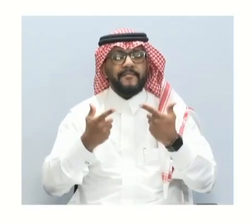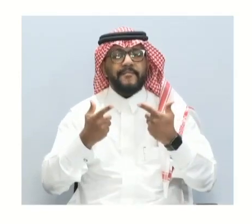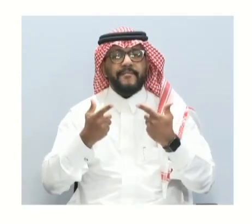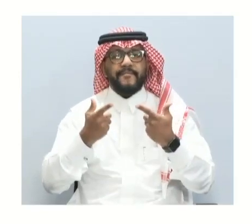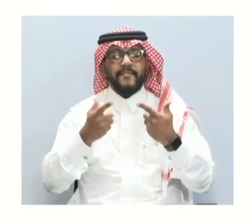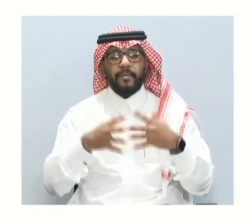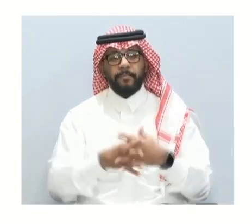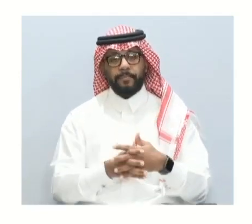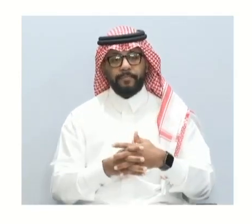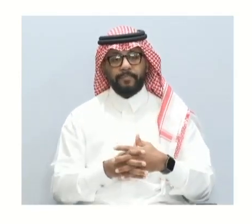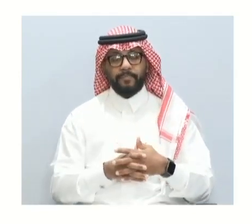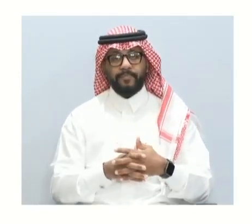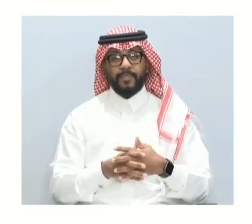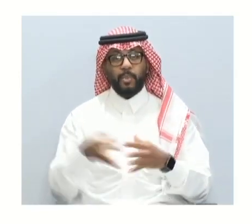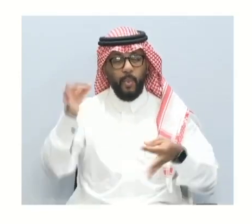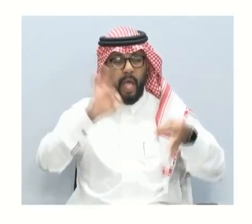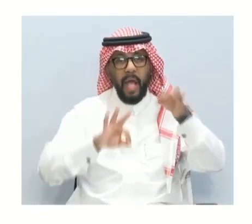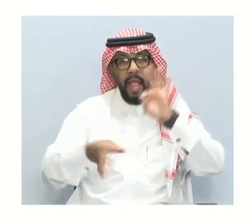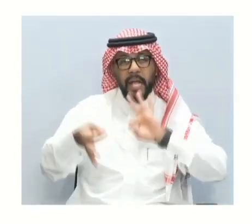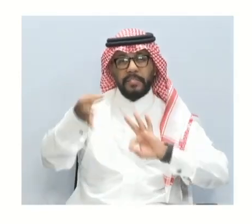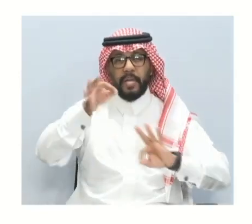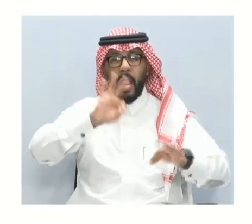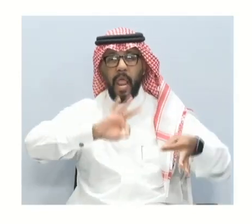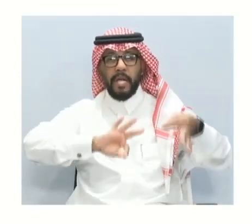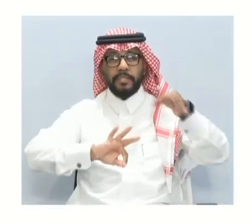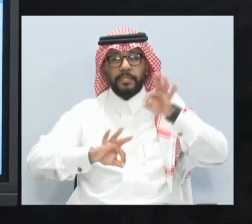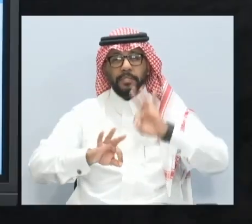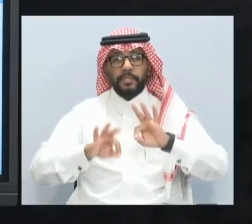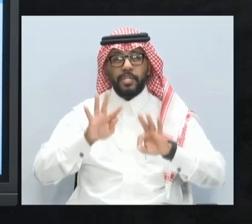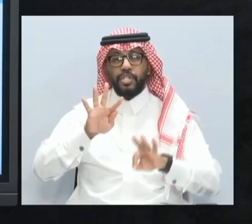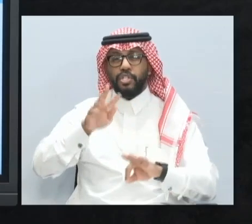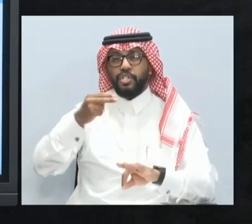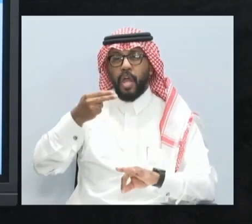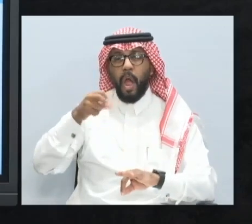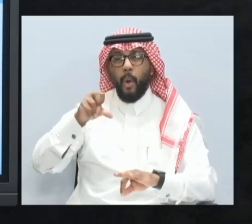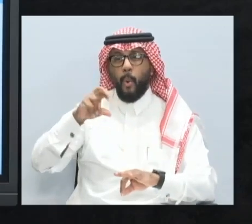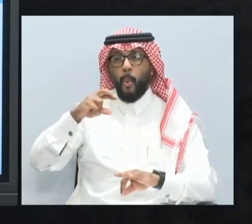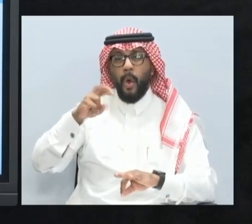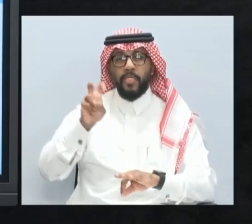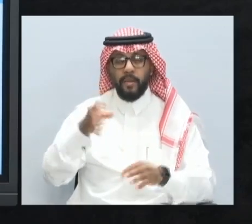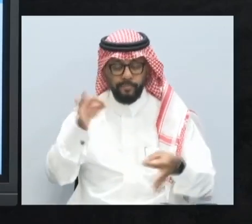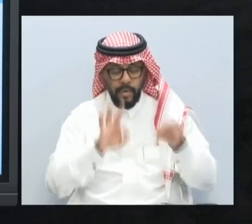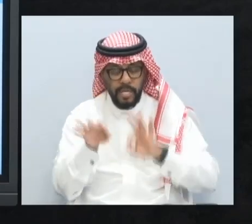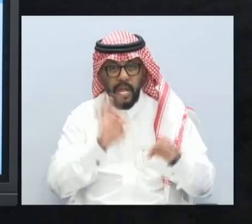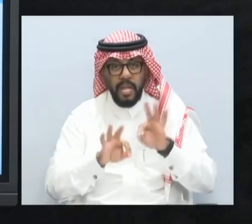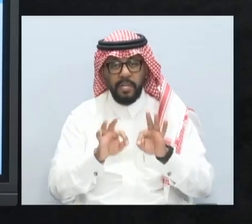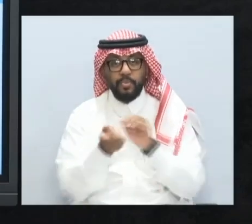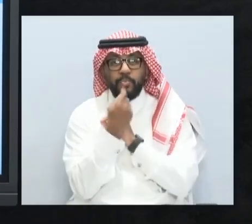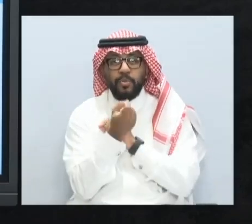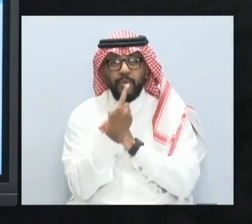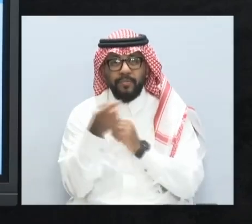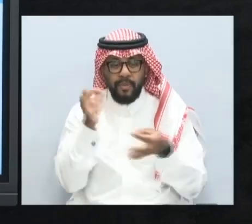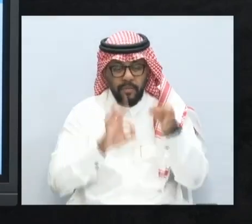الاخلاط والادويه بنوع من الاخلاط والادويه وهذا من انواع السحر بعض الناس يظنه ليس من السحر